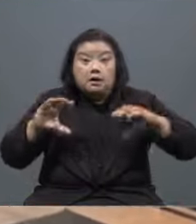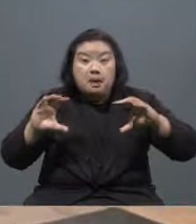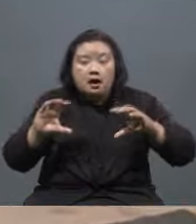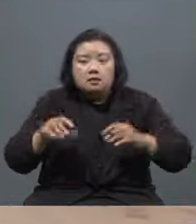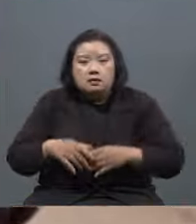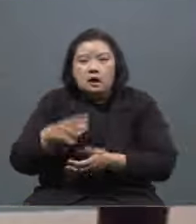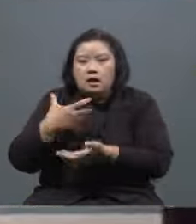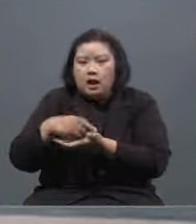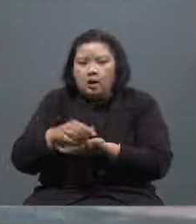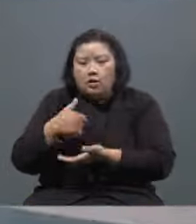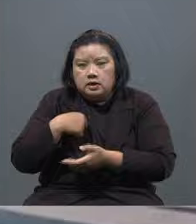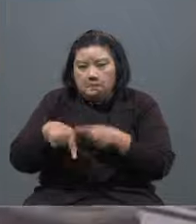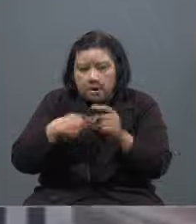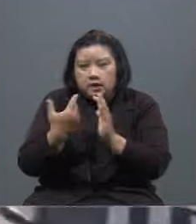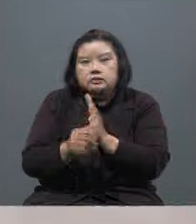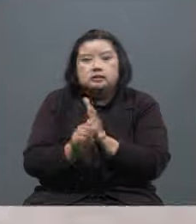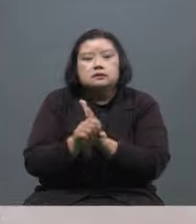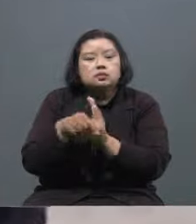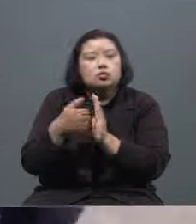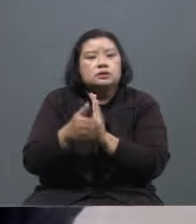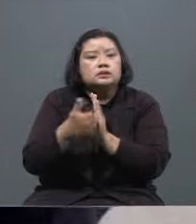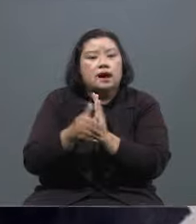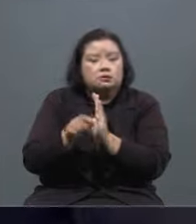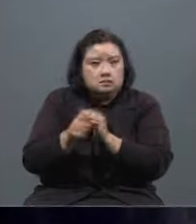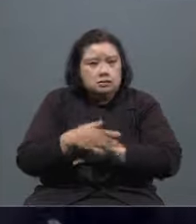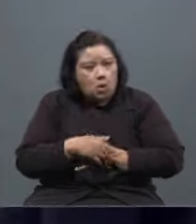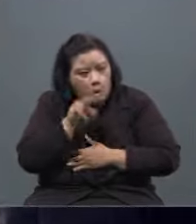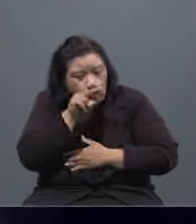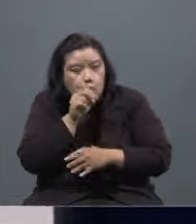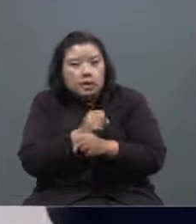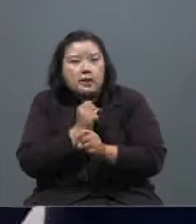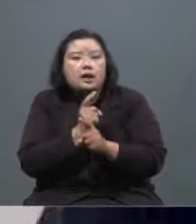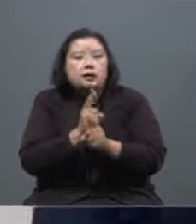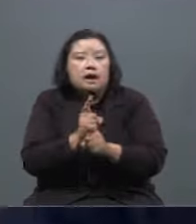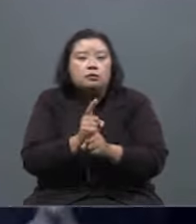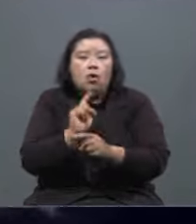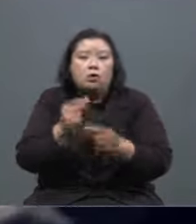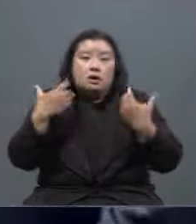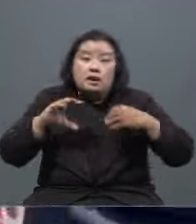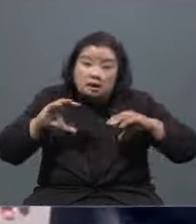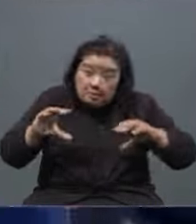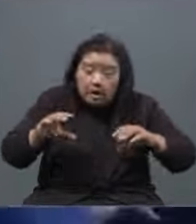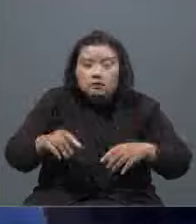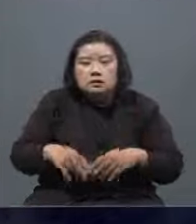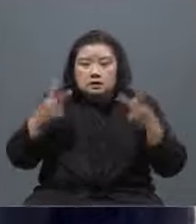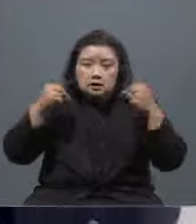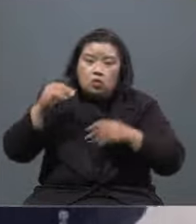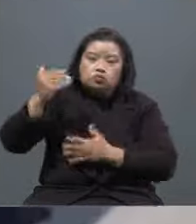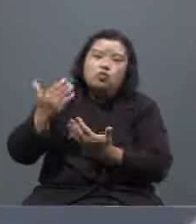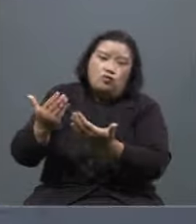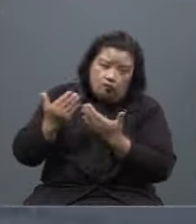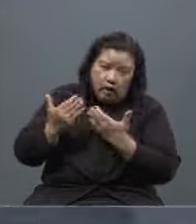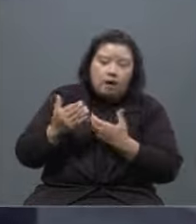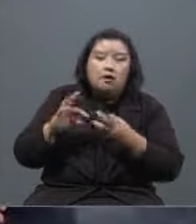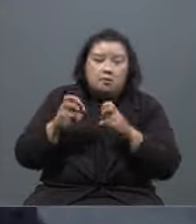ราชการพื้นที่ภาคอีสานครั้งนี้ก็เพื่อติดตามงานตามนโยบายของรัฐบาลและข้อสั่งการของนายกรัฐมนตีทั้งเรื่องการแก้